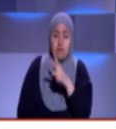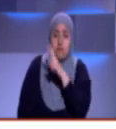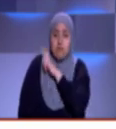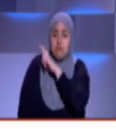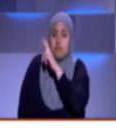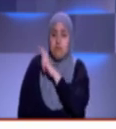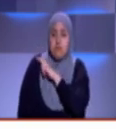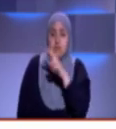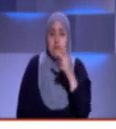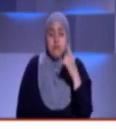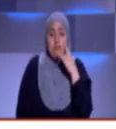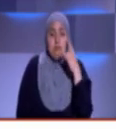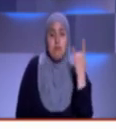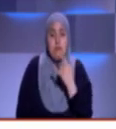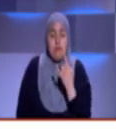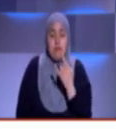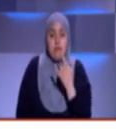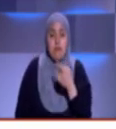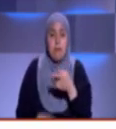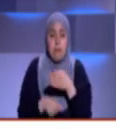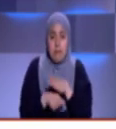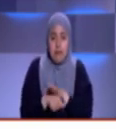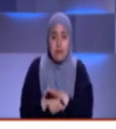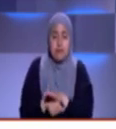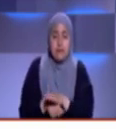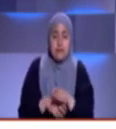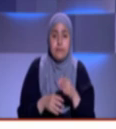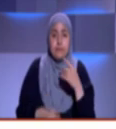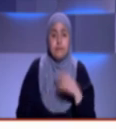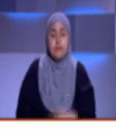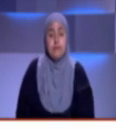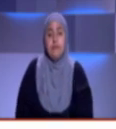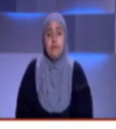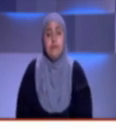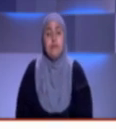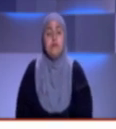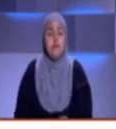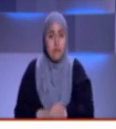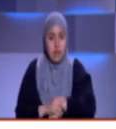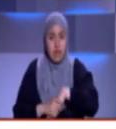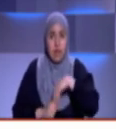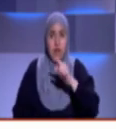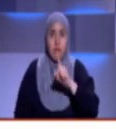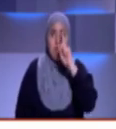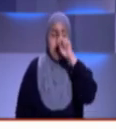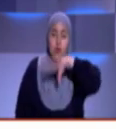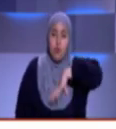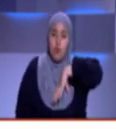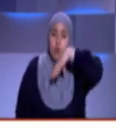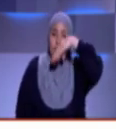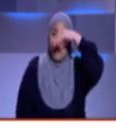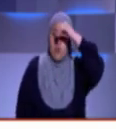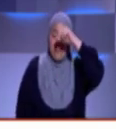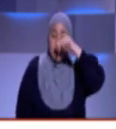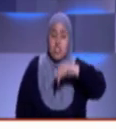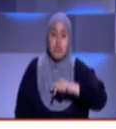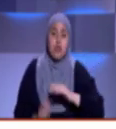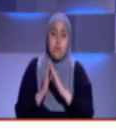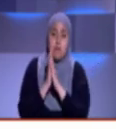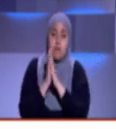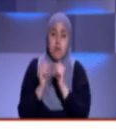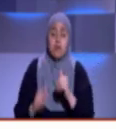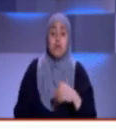قطاع الأمن الوطني والشرطة المصرية. لبى نداء ربه وفدى بروحه عشرات